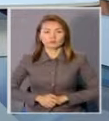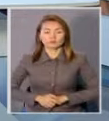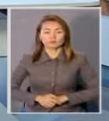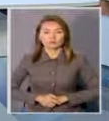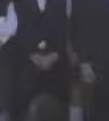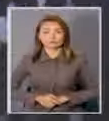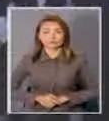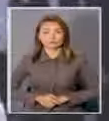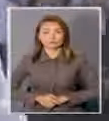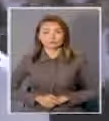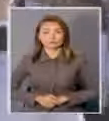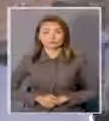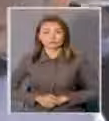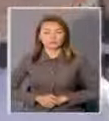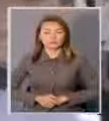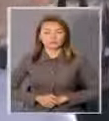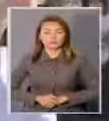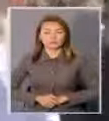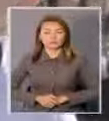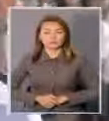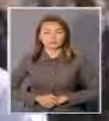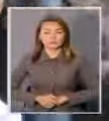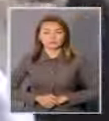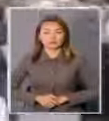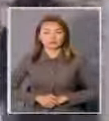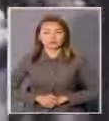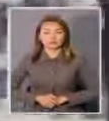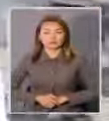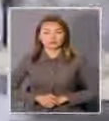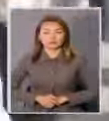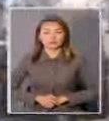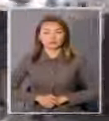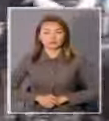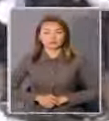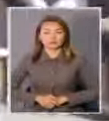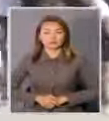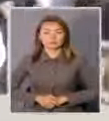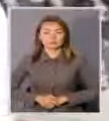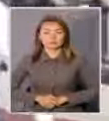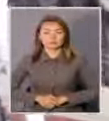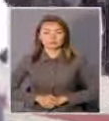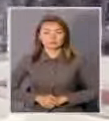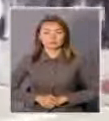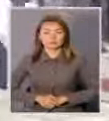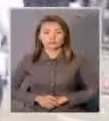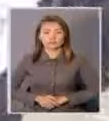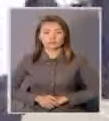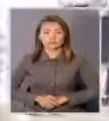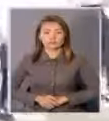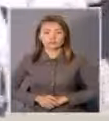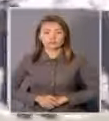бейнематериалында. Бұл күні үш айнайды төрімде қызықты күнімде кешімде. Алғашқы қоңырау